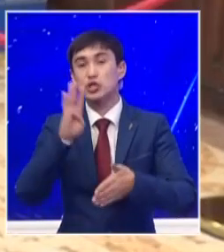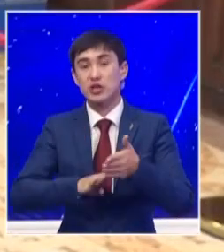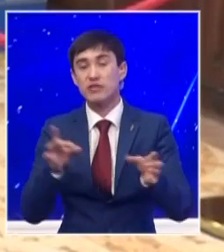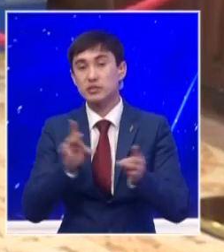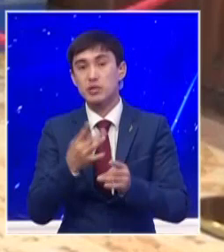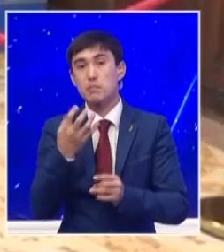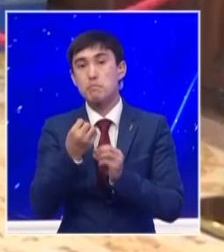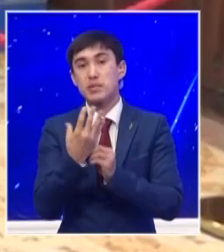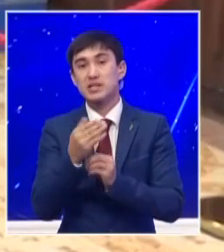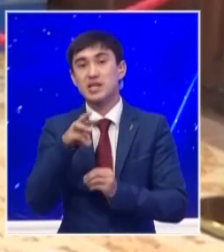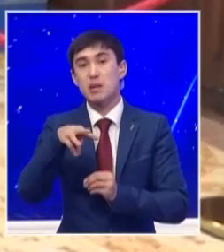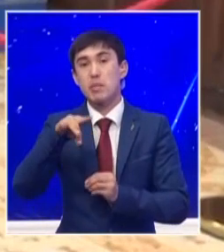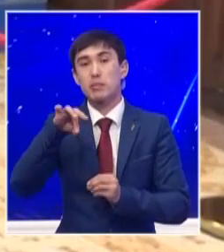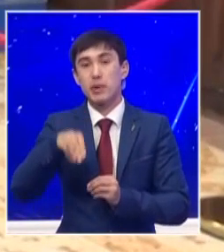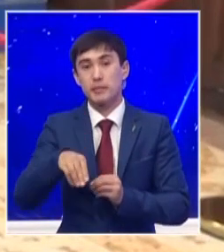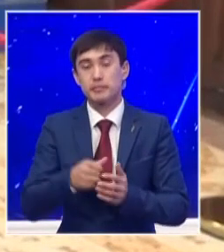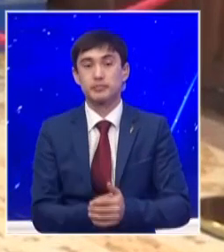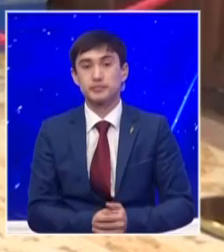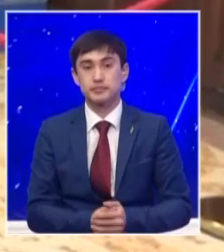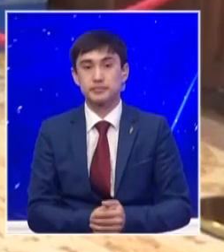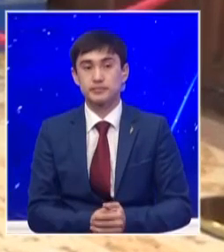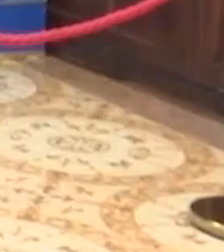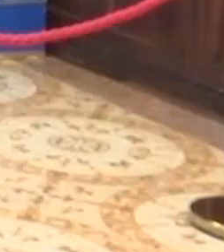размере 15 месячных расчётных